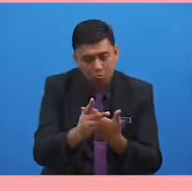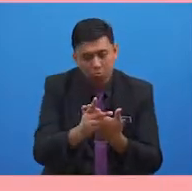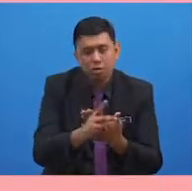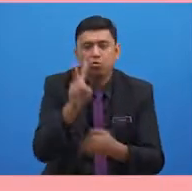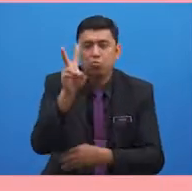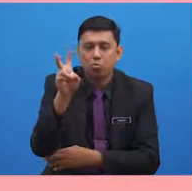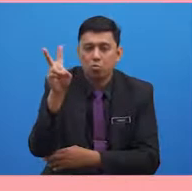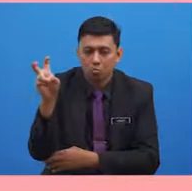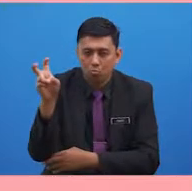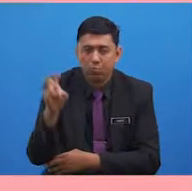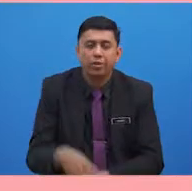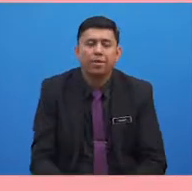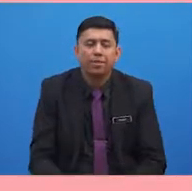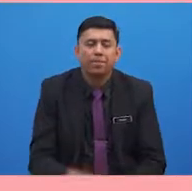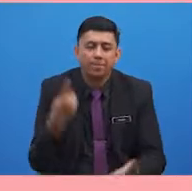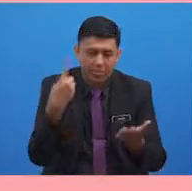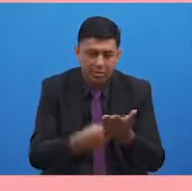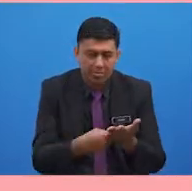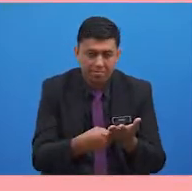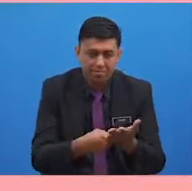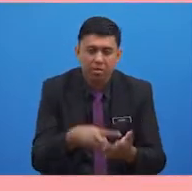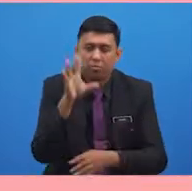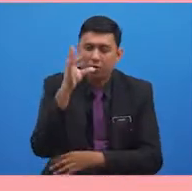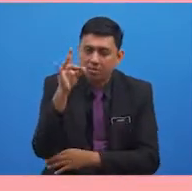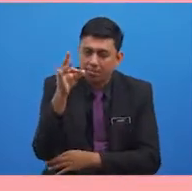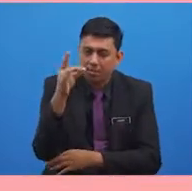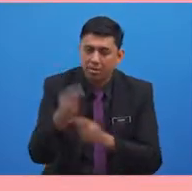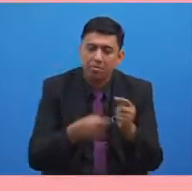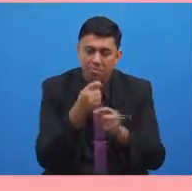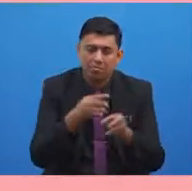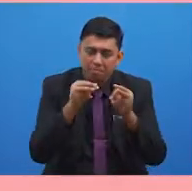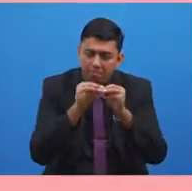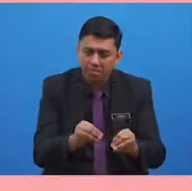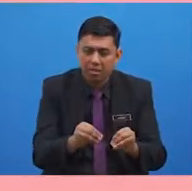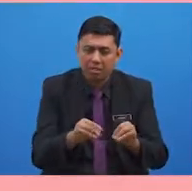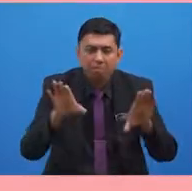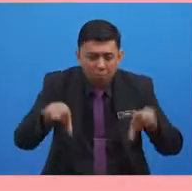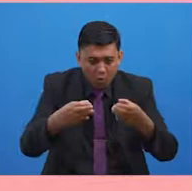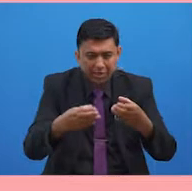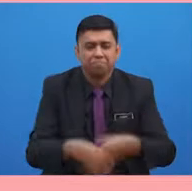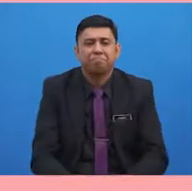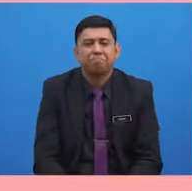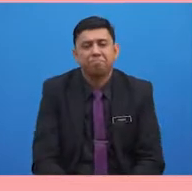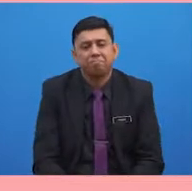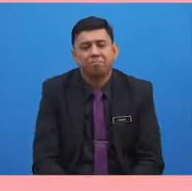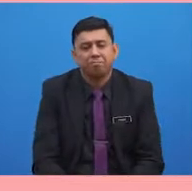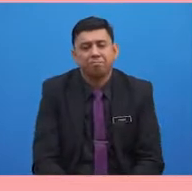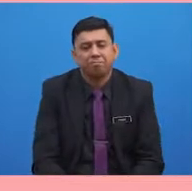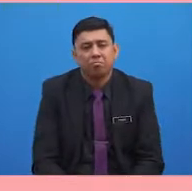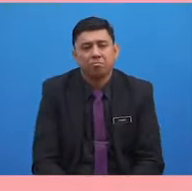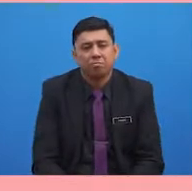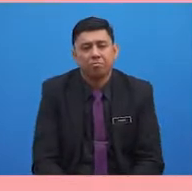2020, pendaftaran pemilih bagi umur 18 tahun masih belum dilaksanakan. Selain